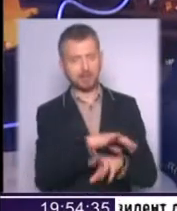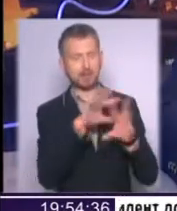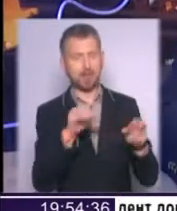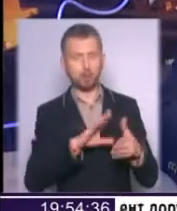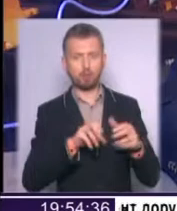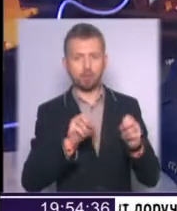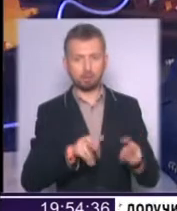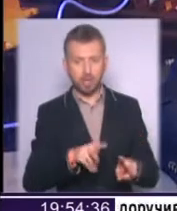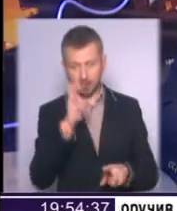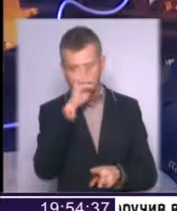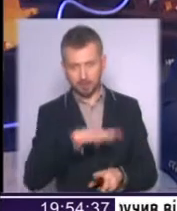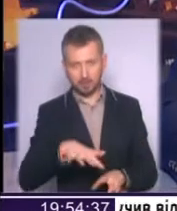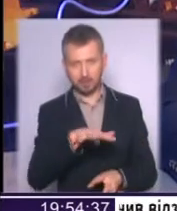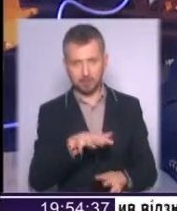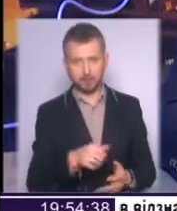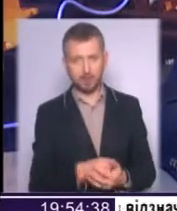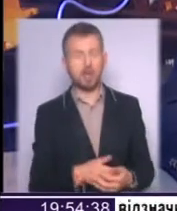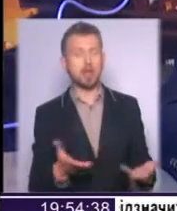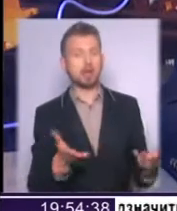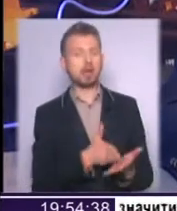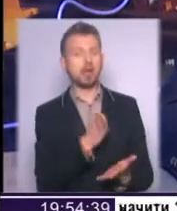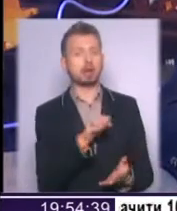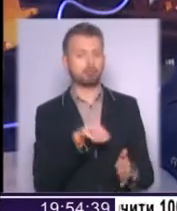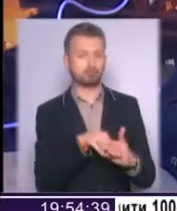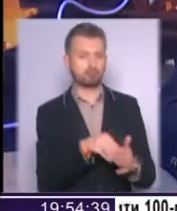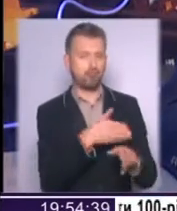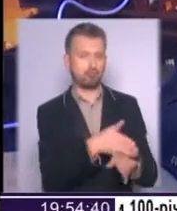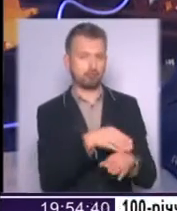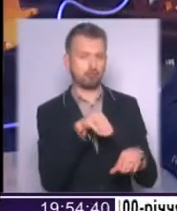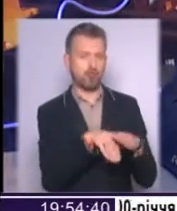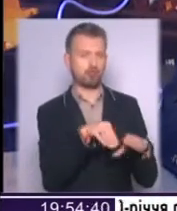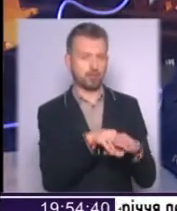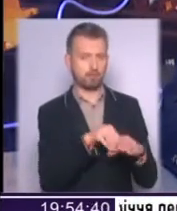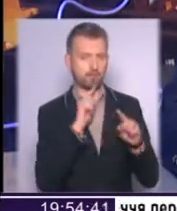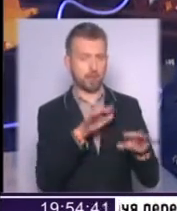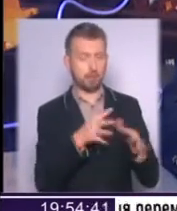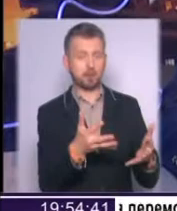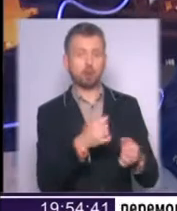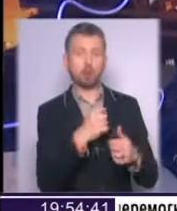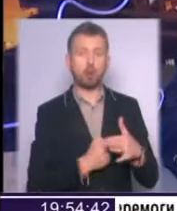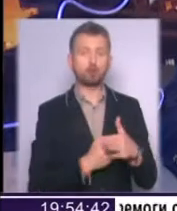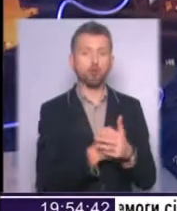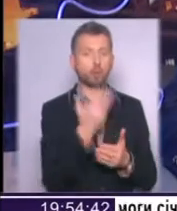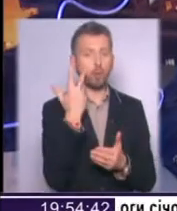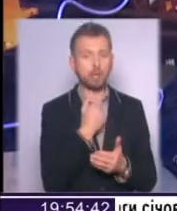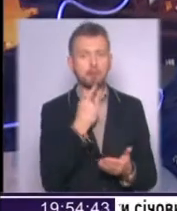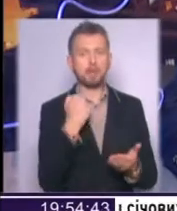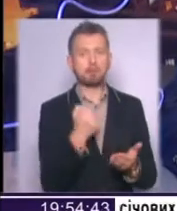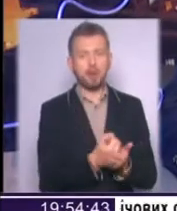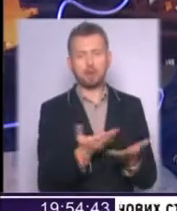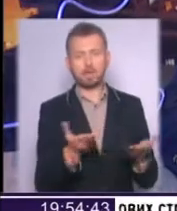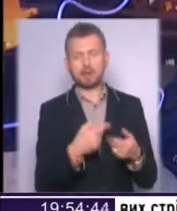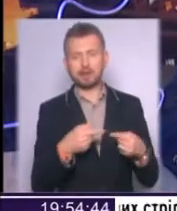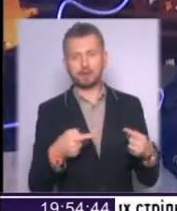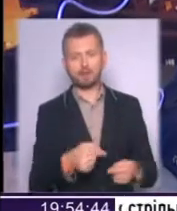безпеки країни, от, яка лежить у парламенті, чесно кажучи, яку беруть за основу, коли приймають ті чи інші рішення